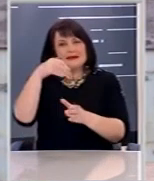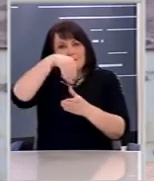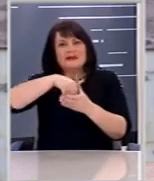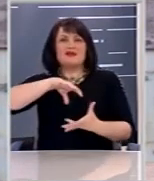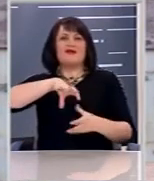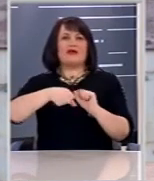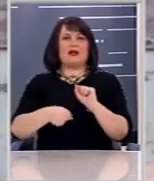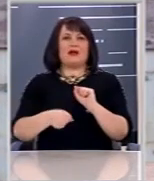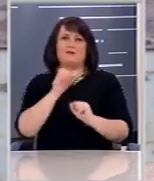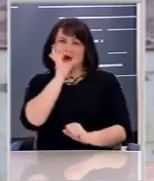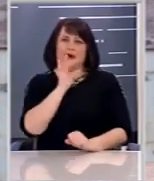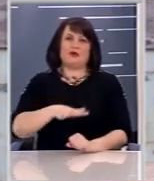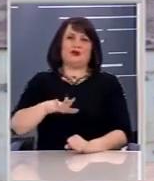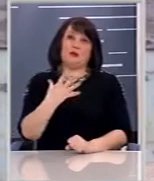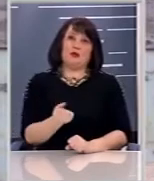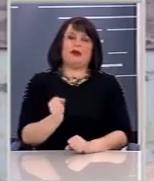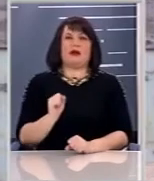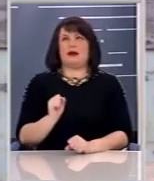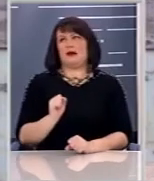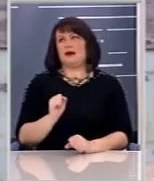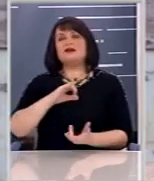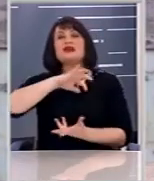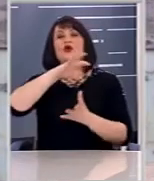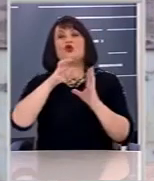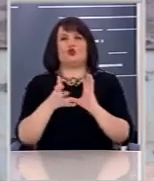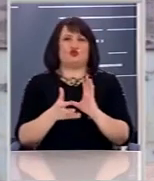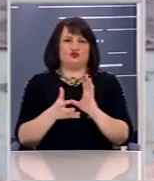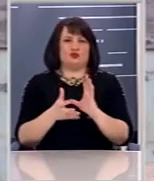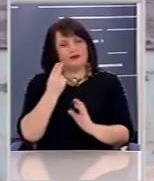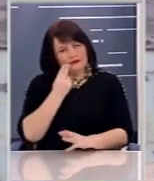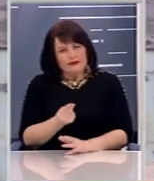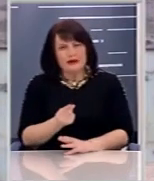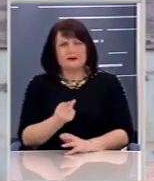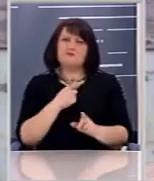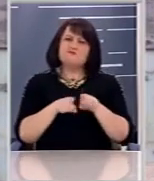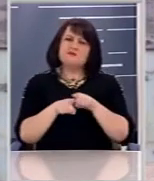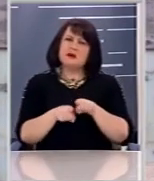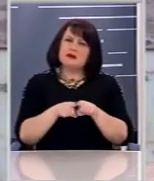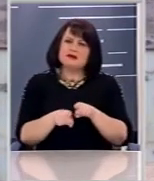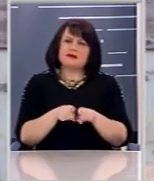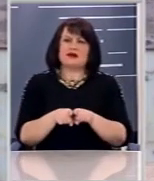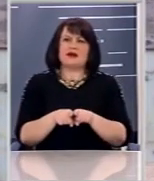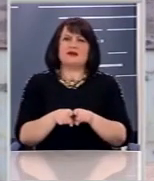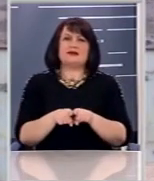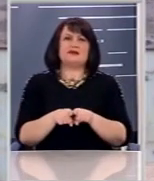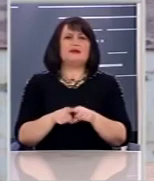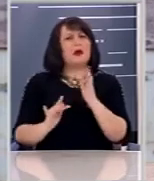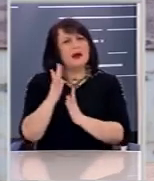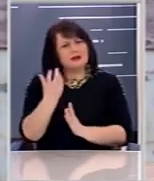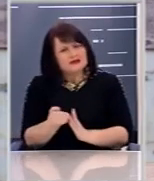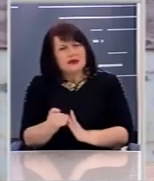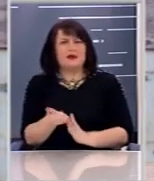είναι μια πραγματικότητα σε όλο τον πλανήτη ανεξάρτητα από το πόσο ανεπτυγμένες είναι οι